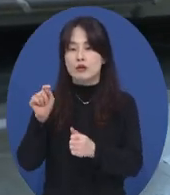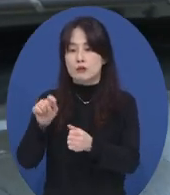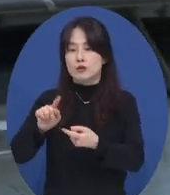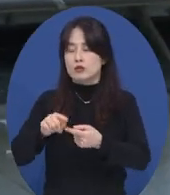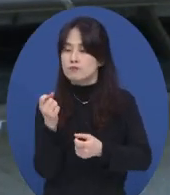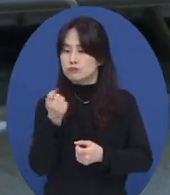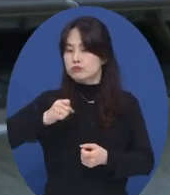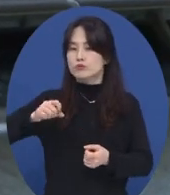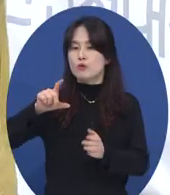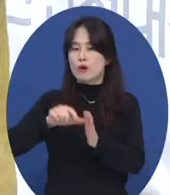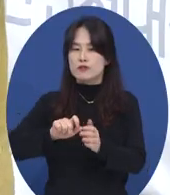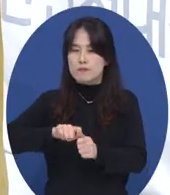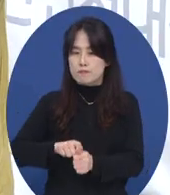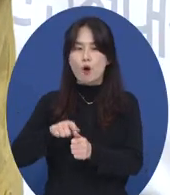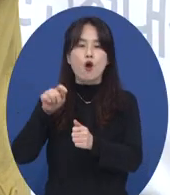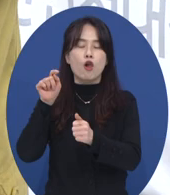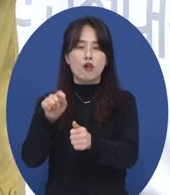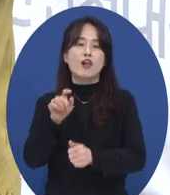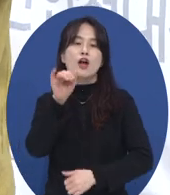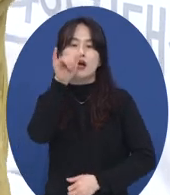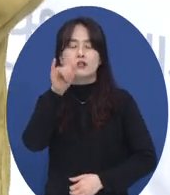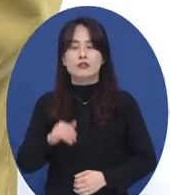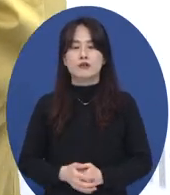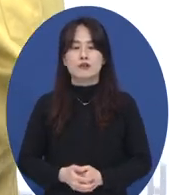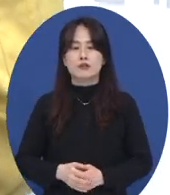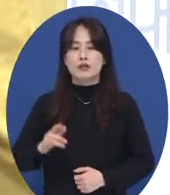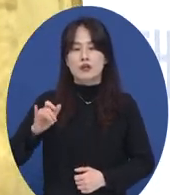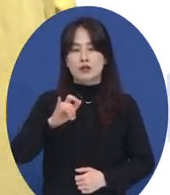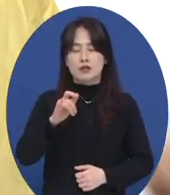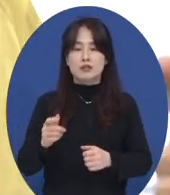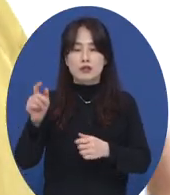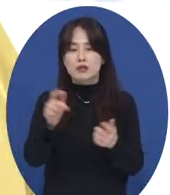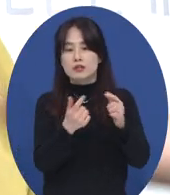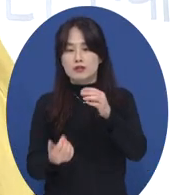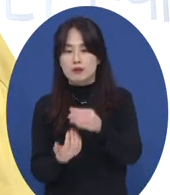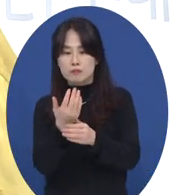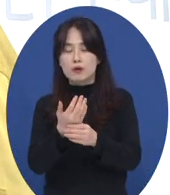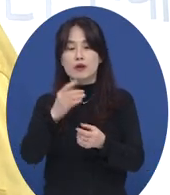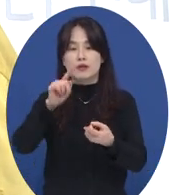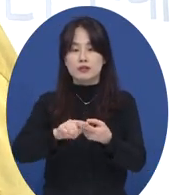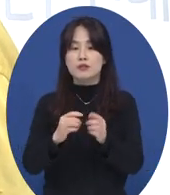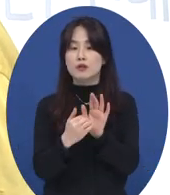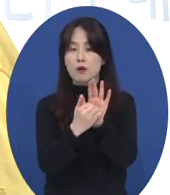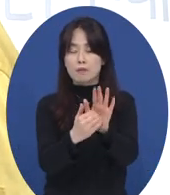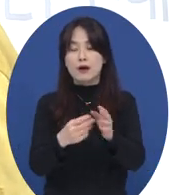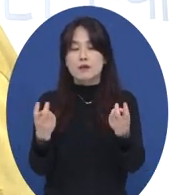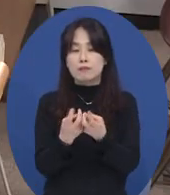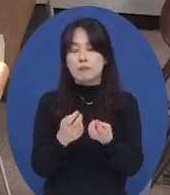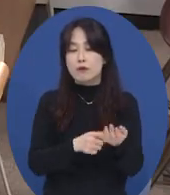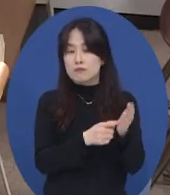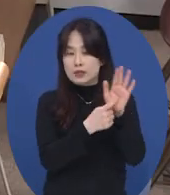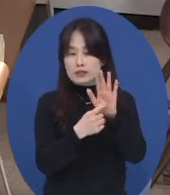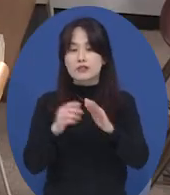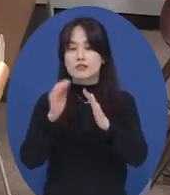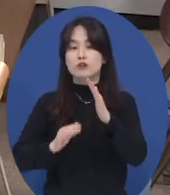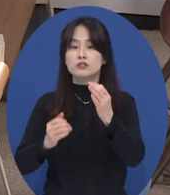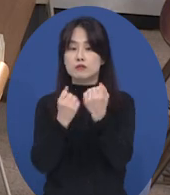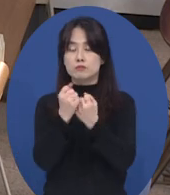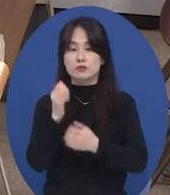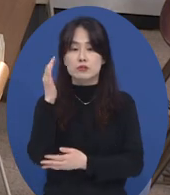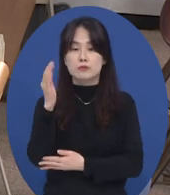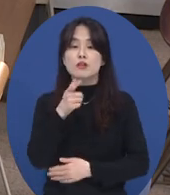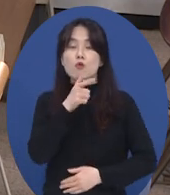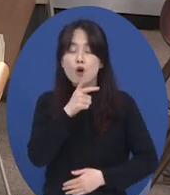강력 대응에 나섭니다. 경기도의 코로나19 일일 발생 현황과 대응 방향을 밝히는 코로나19 정례 브리핑은